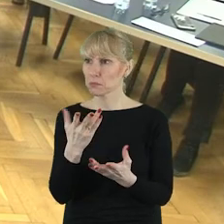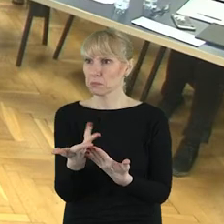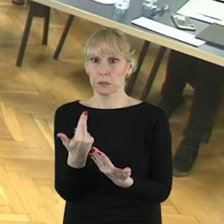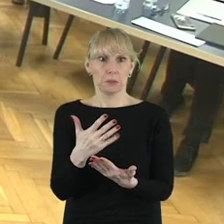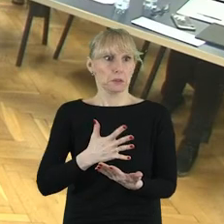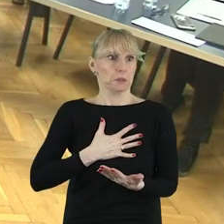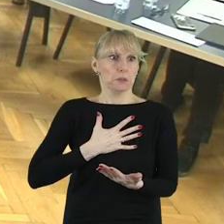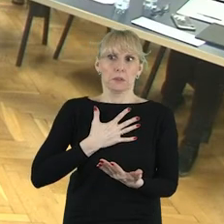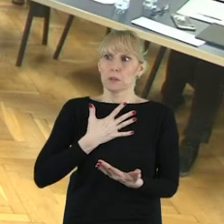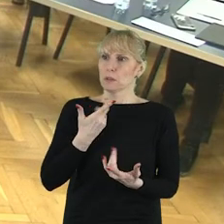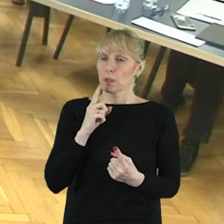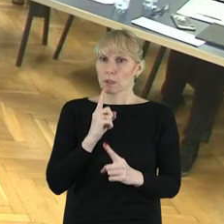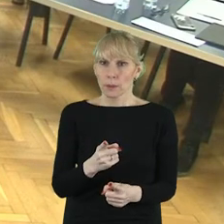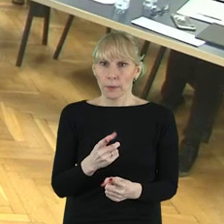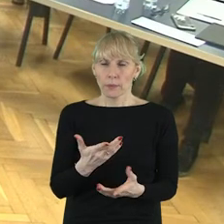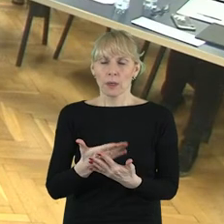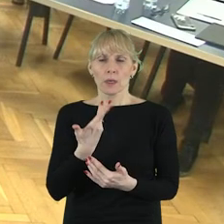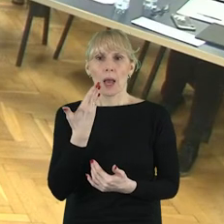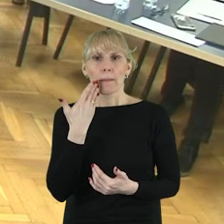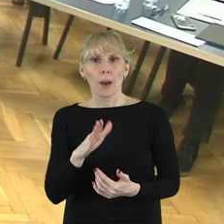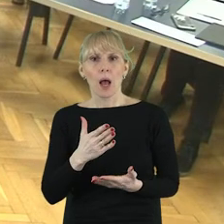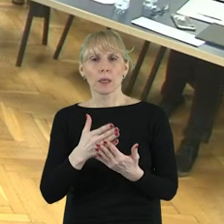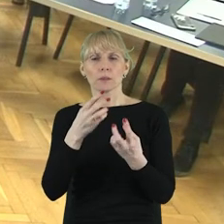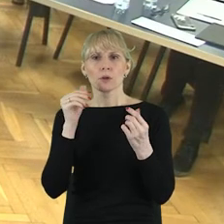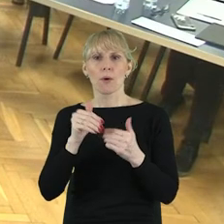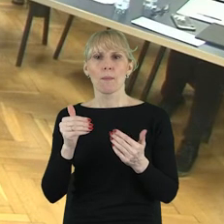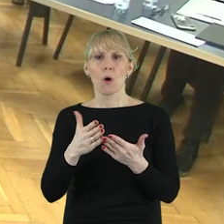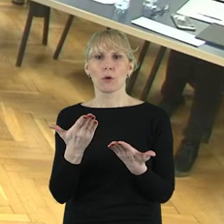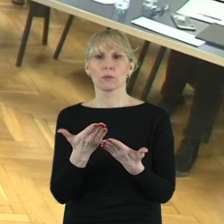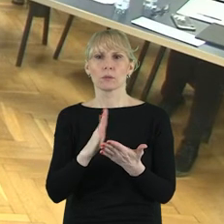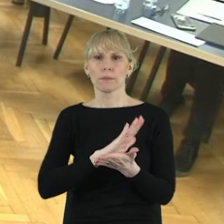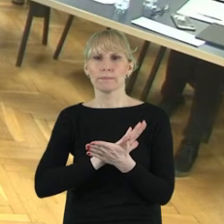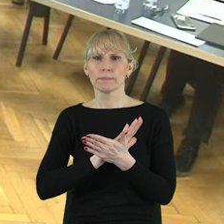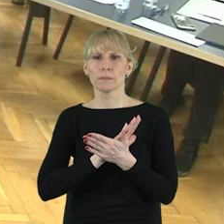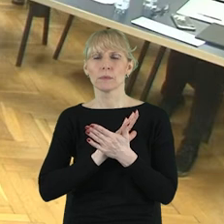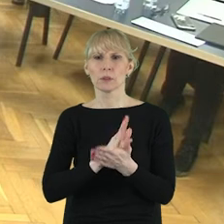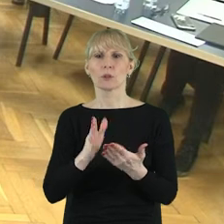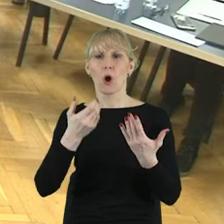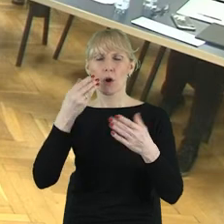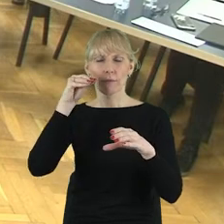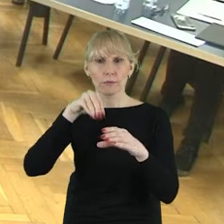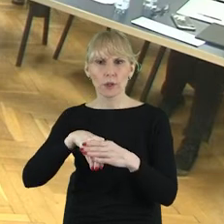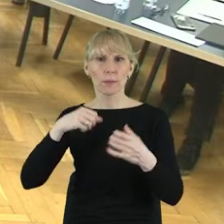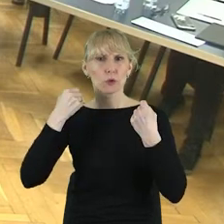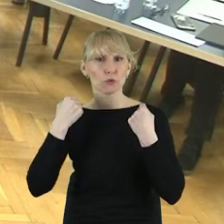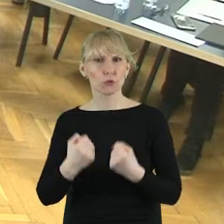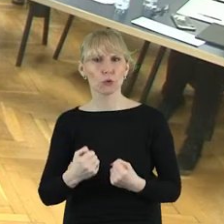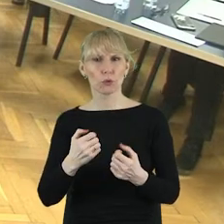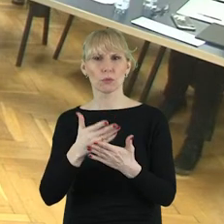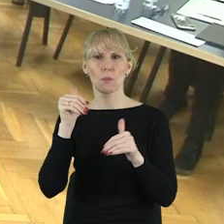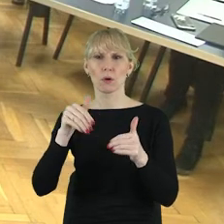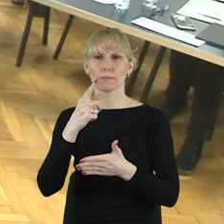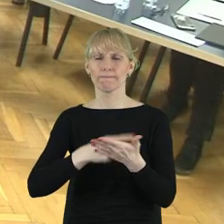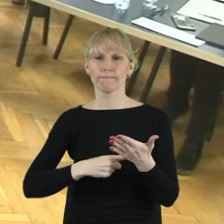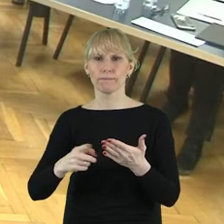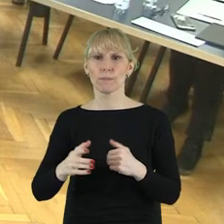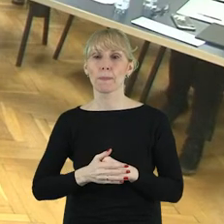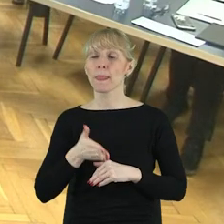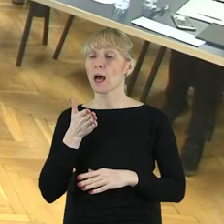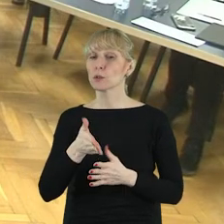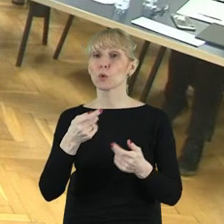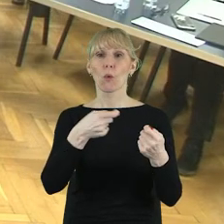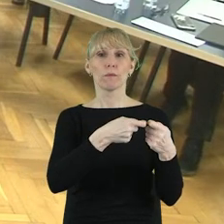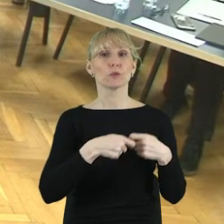patrzyli na siebie z niedowierzaniem, jak bardzo można oczernić i sprowadzić do zera część pracy i trud włożony w rozwój regionu. Pomimo złego